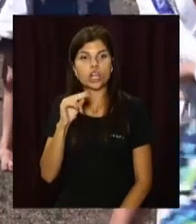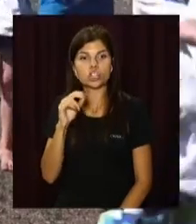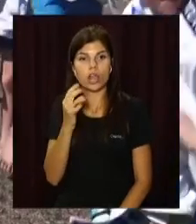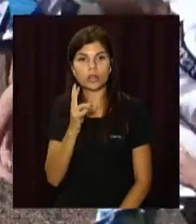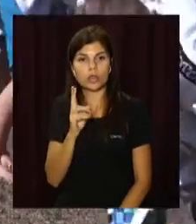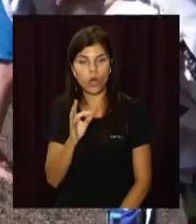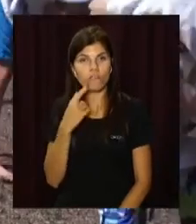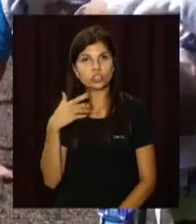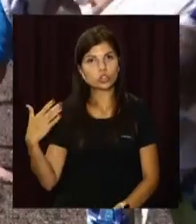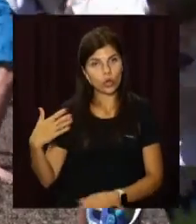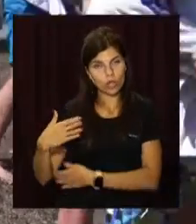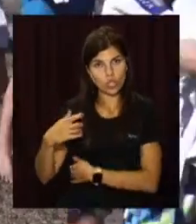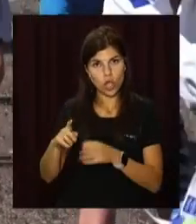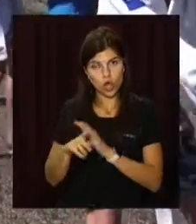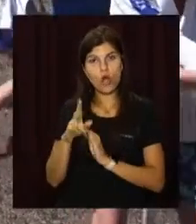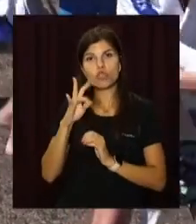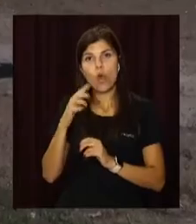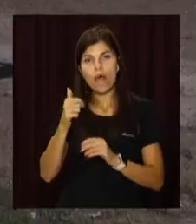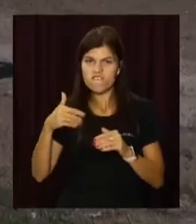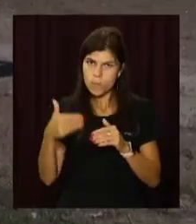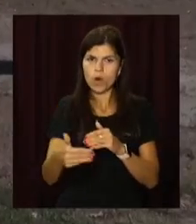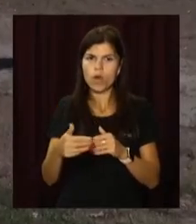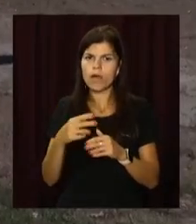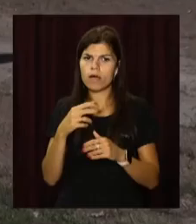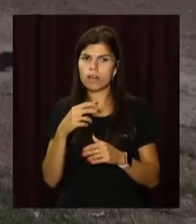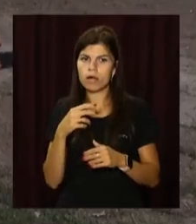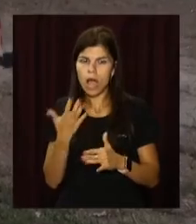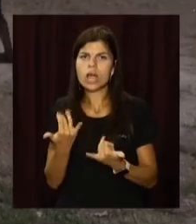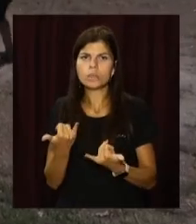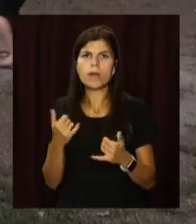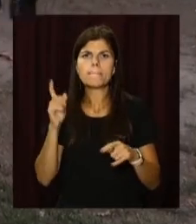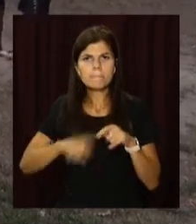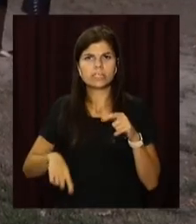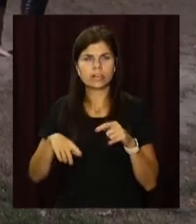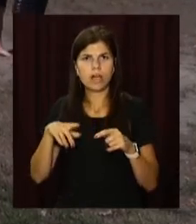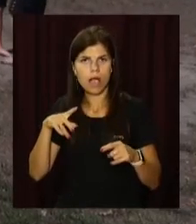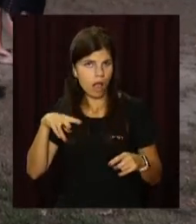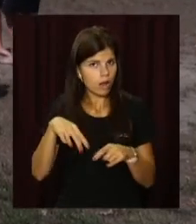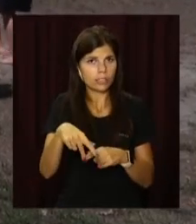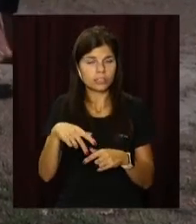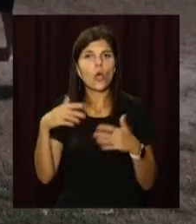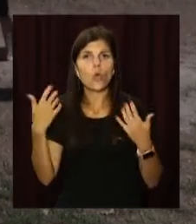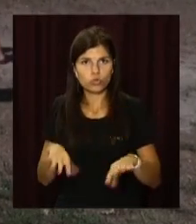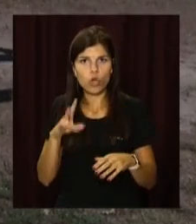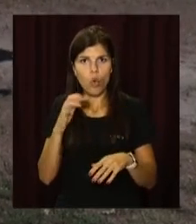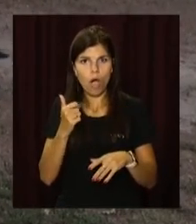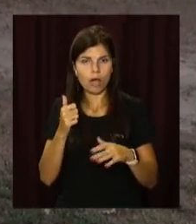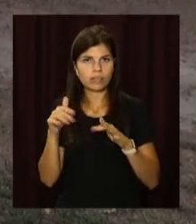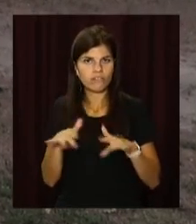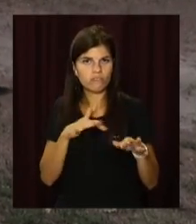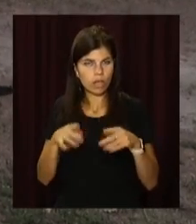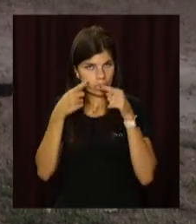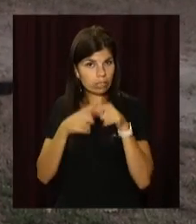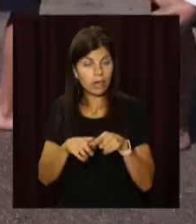починаємо атаку. Ногу вперед не виставляємо. Матвій, швидше назад перешагувати. Раз і вже освободив ногу для підсічки.